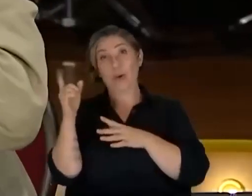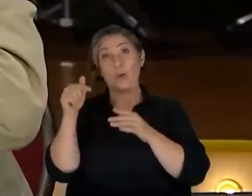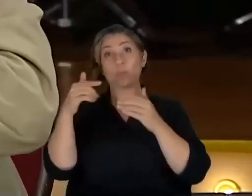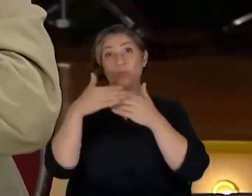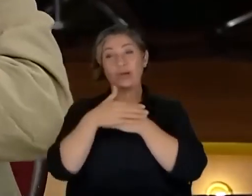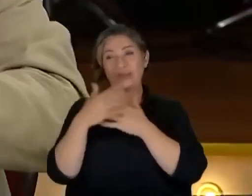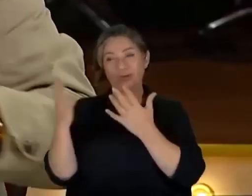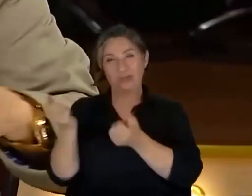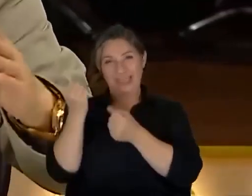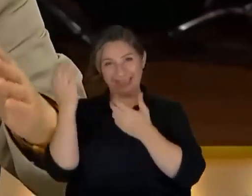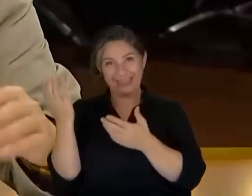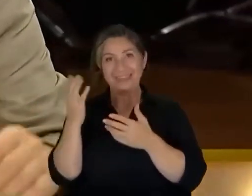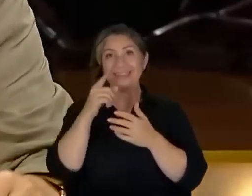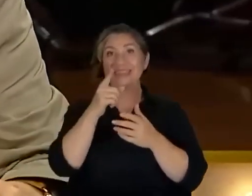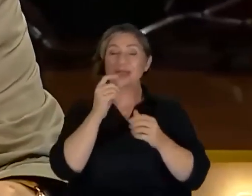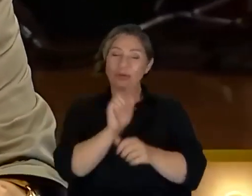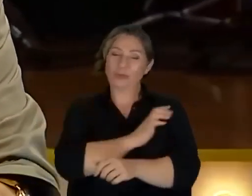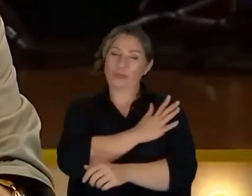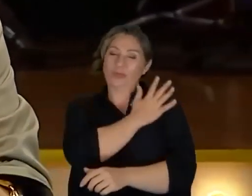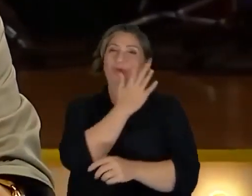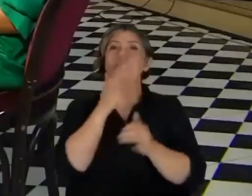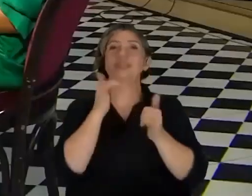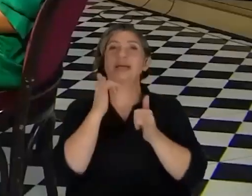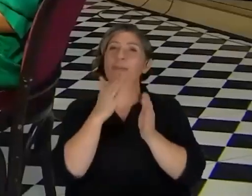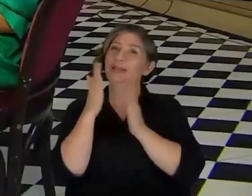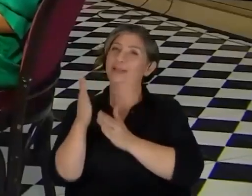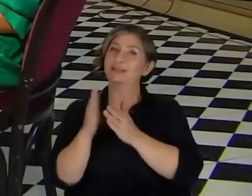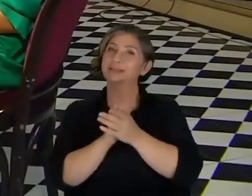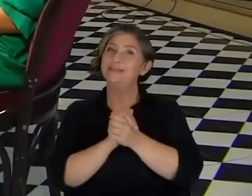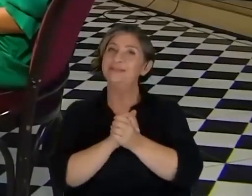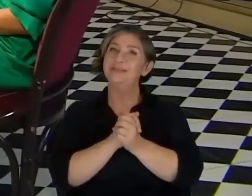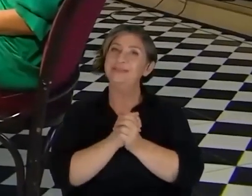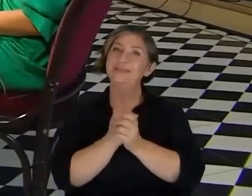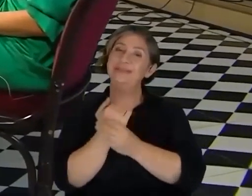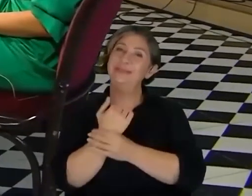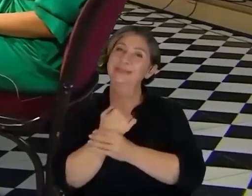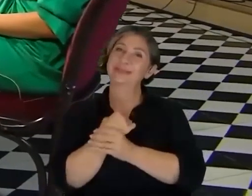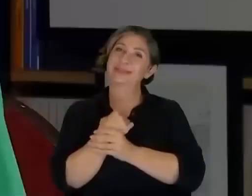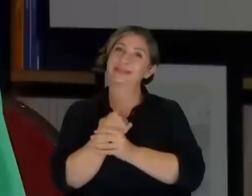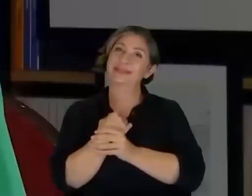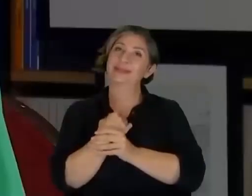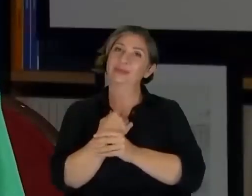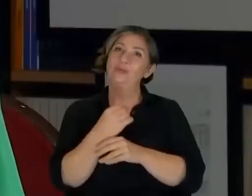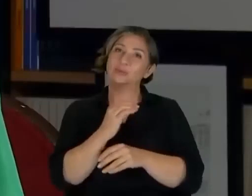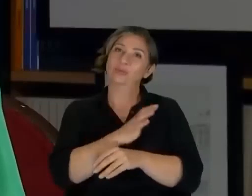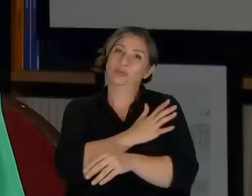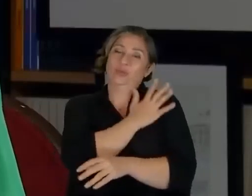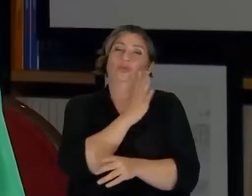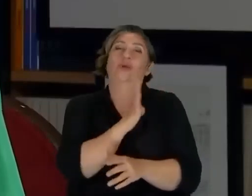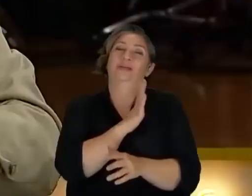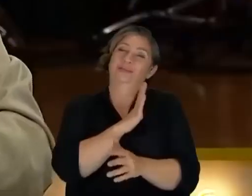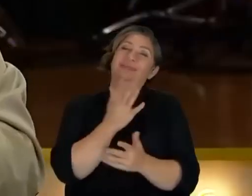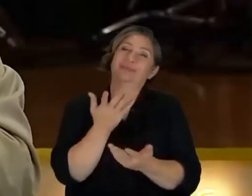onu bu gecelik sabah kurtardık. Sizinle sabah gurur duyuyordur şaka bir yana. Vallahi yani. Duyuyor.